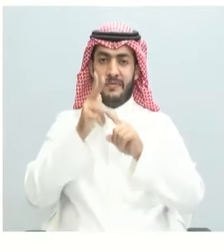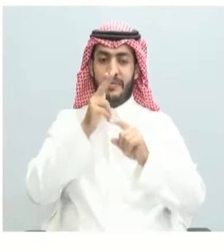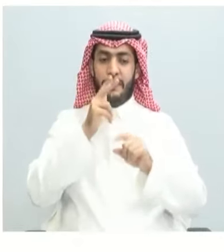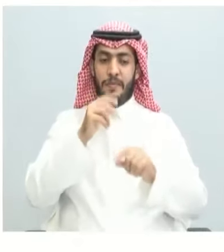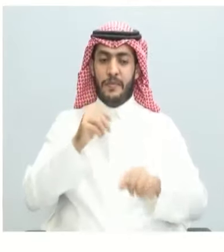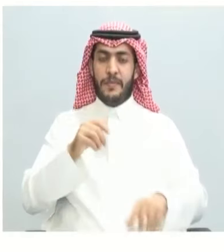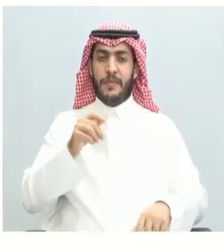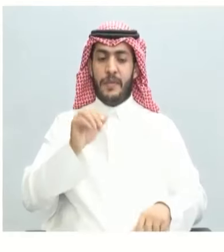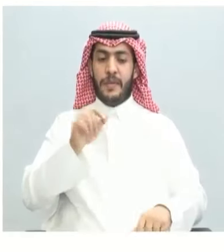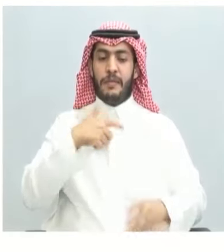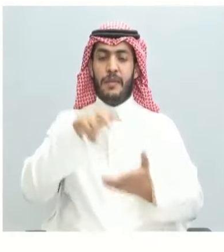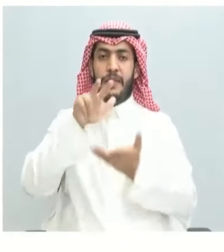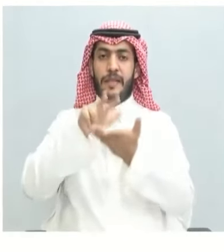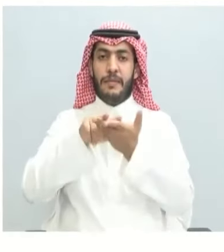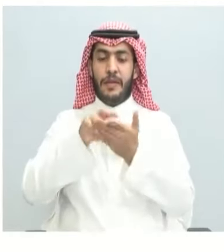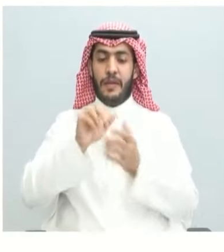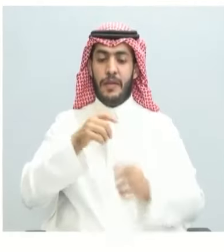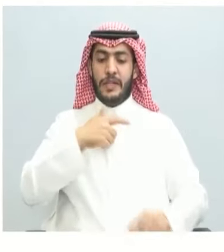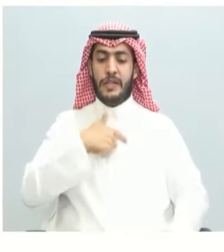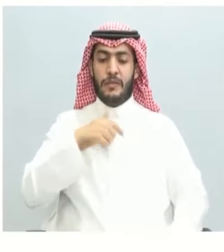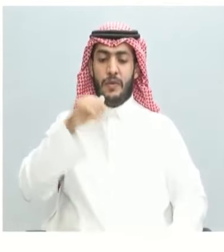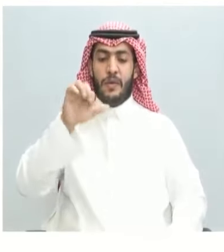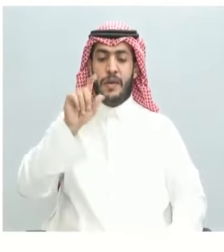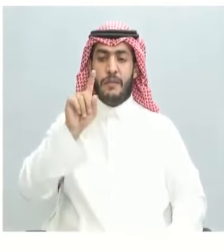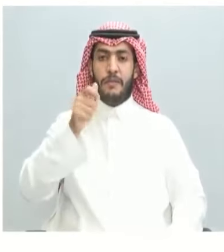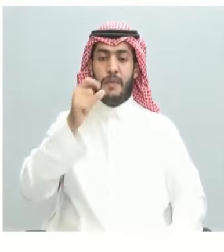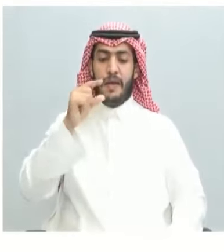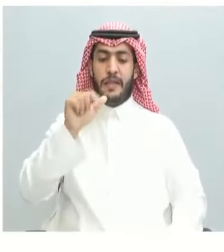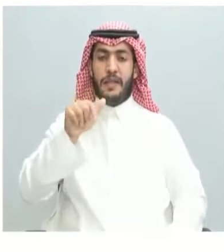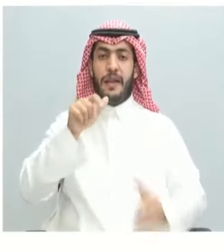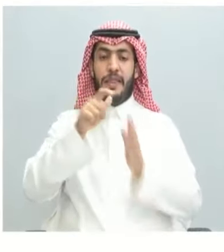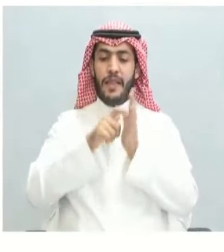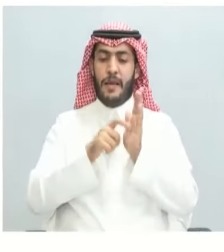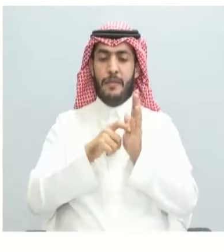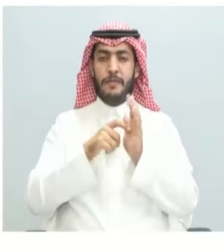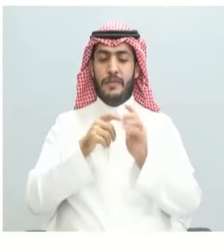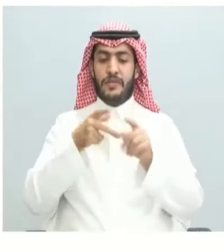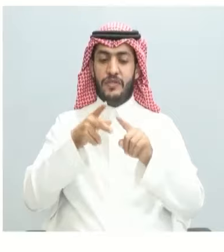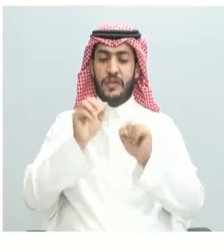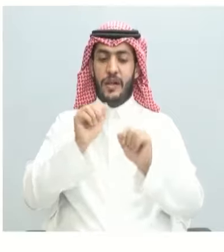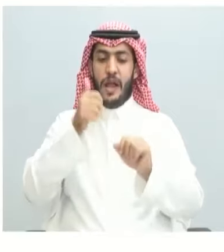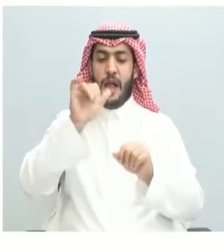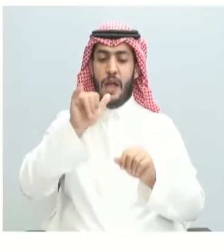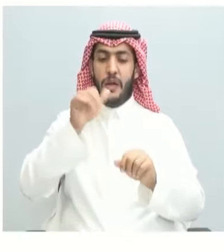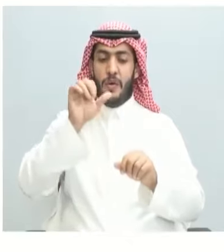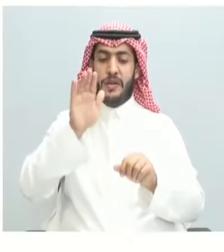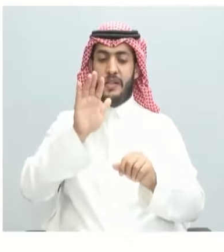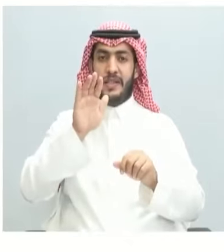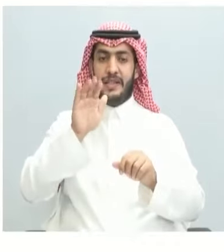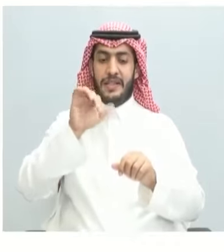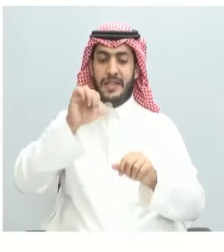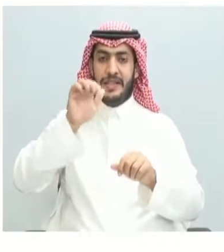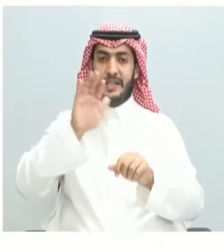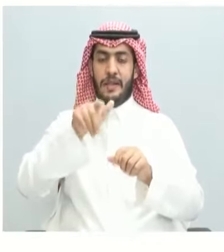احسنتم لدينا تطبيق الويف باد خاص لنظام تشغيل الاي او اس وهو تطبيق مجاني نستطيع من